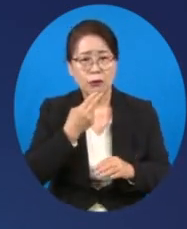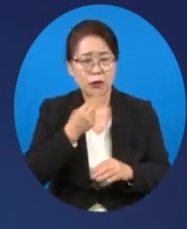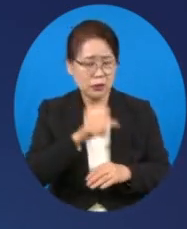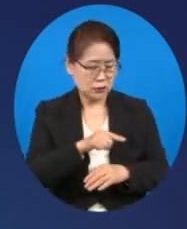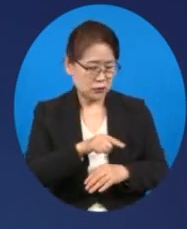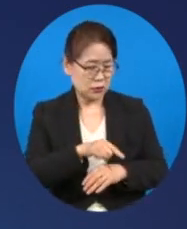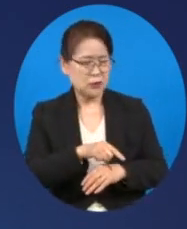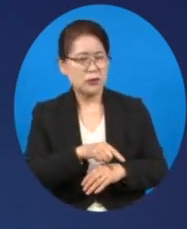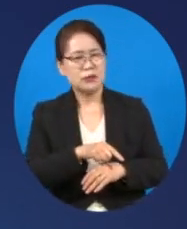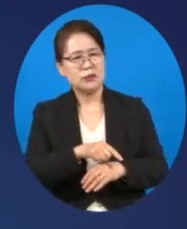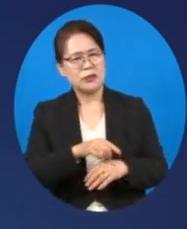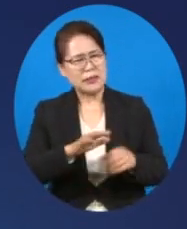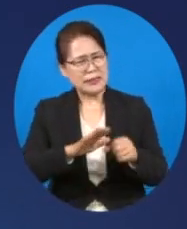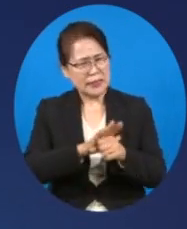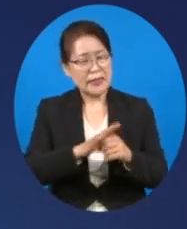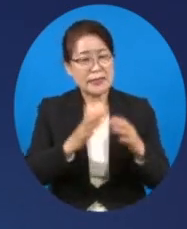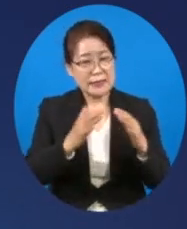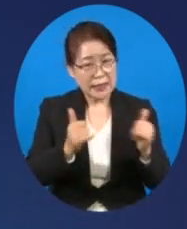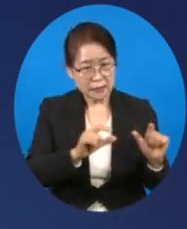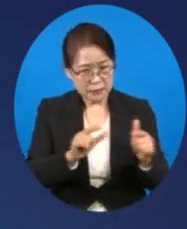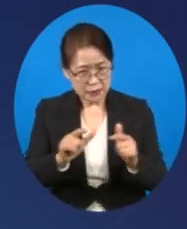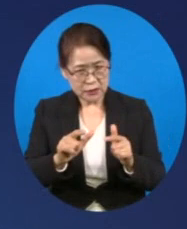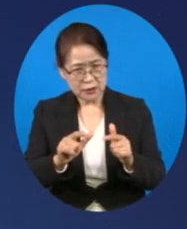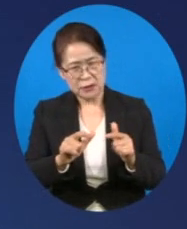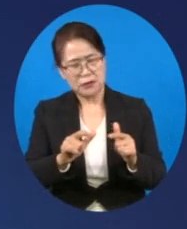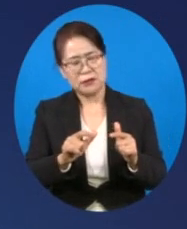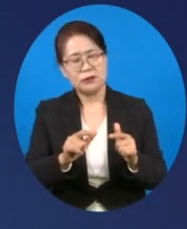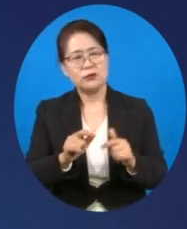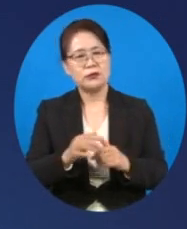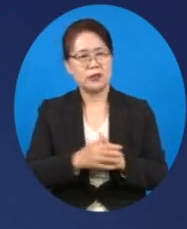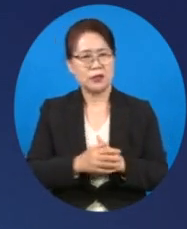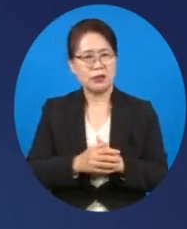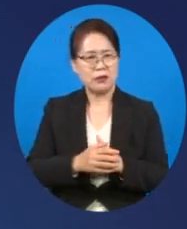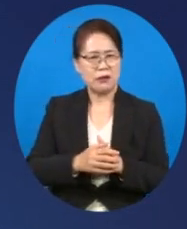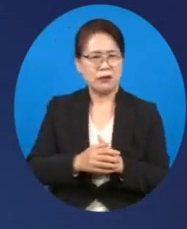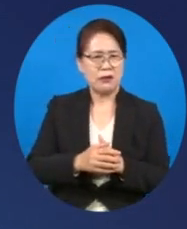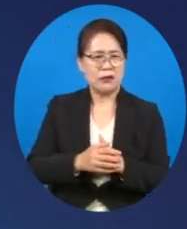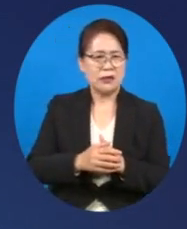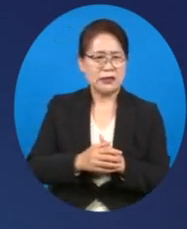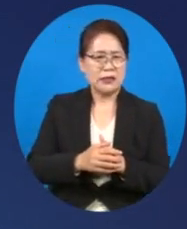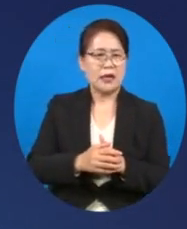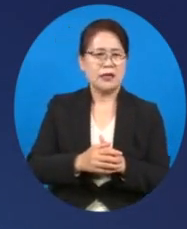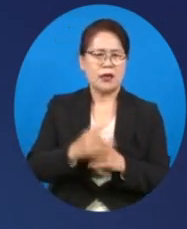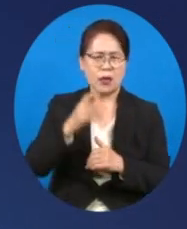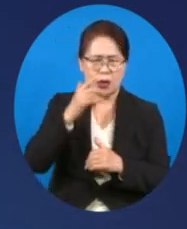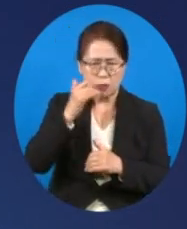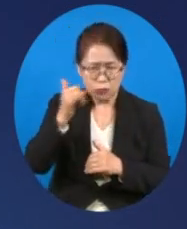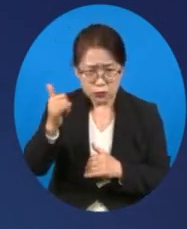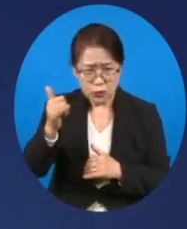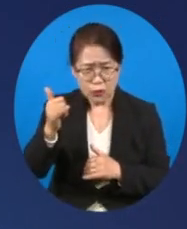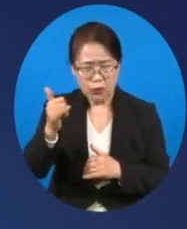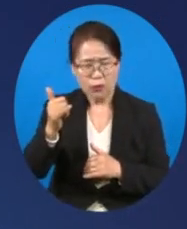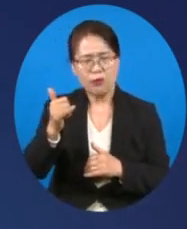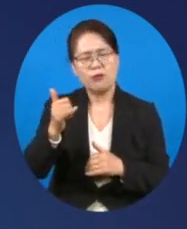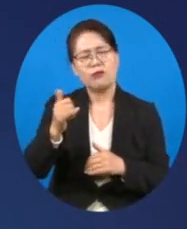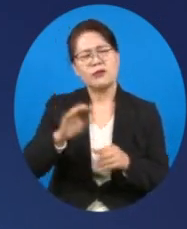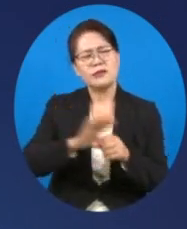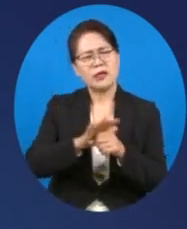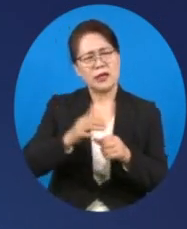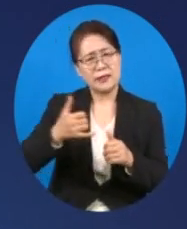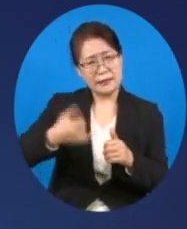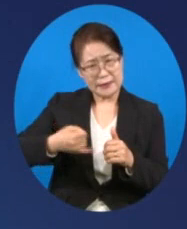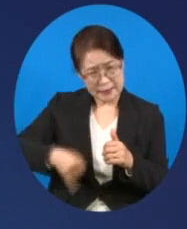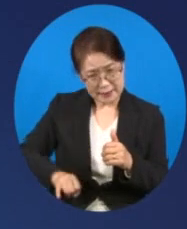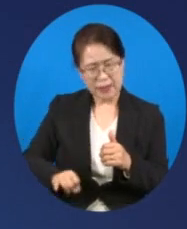내가 그토록 사랑하는 사람이라 할지라도 내가 그토록 사랑하는 나의 부모라고 할지라도 내가 그토록